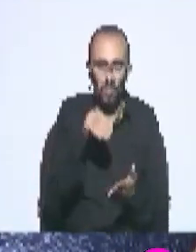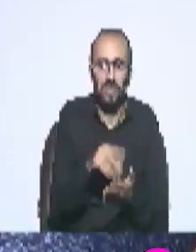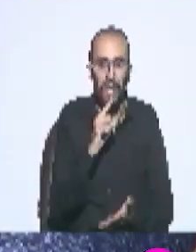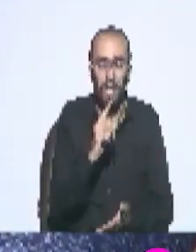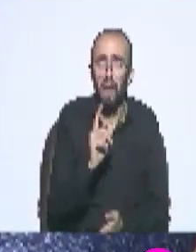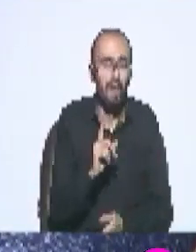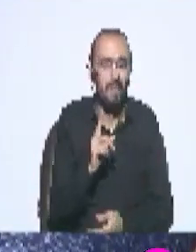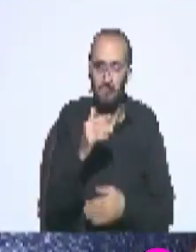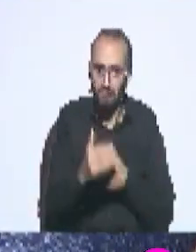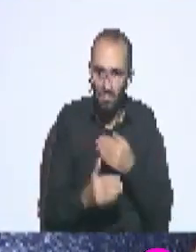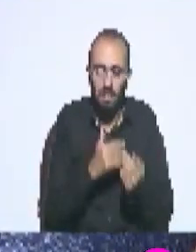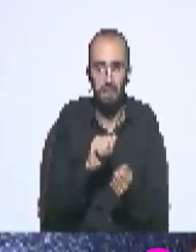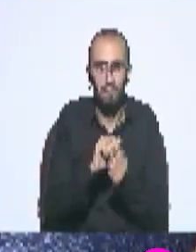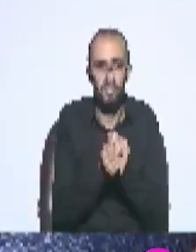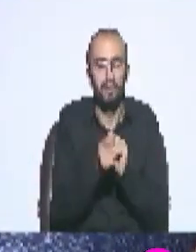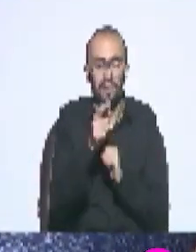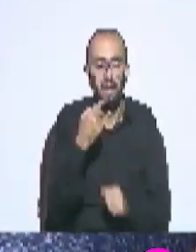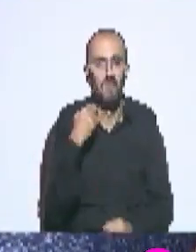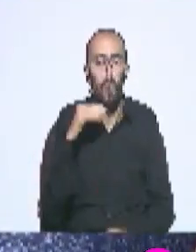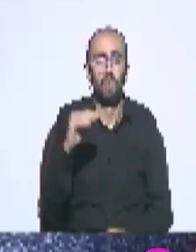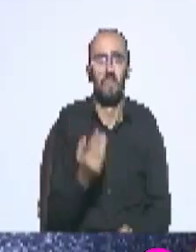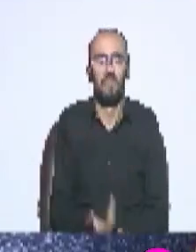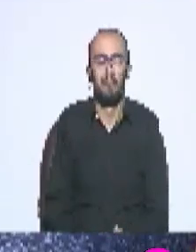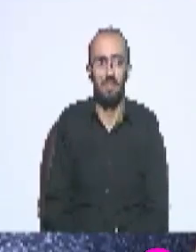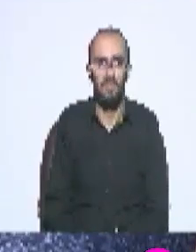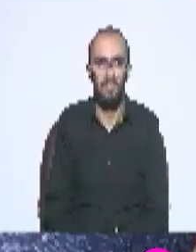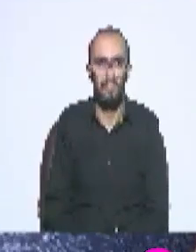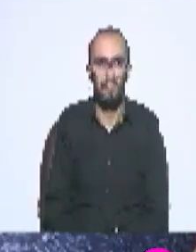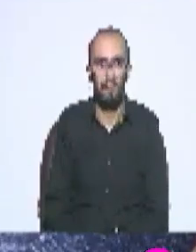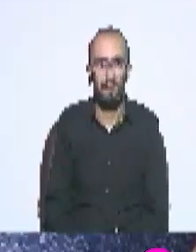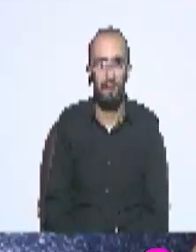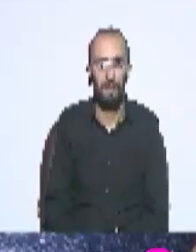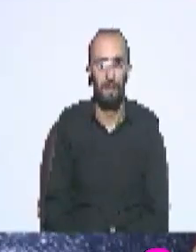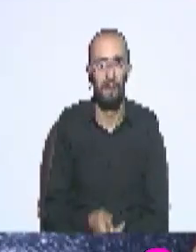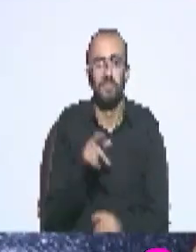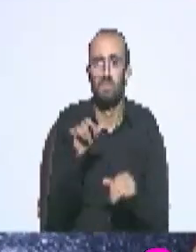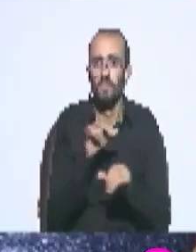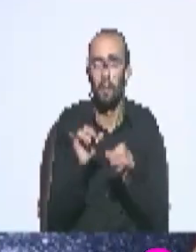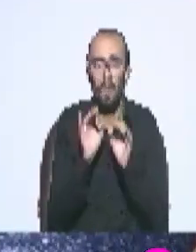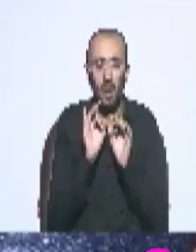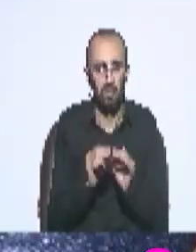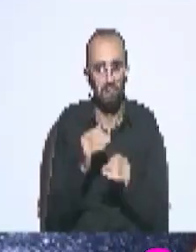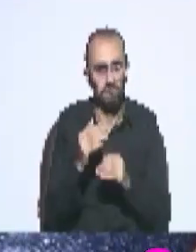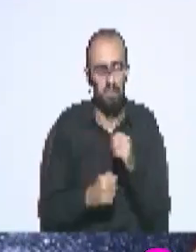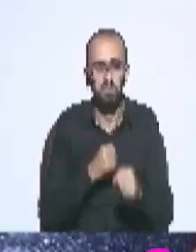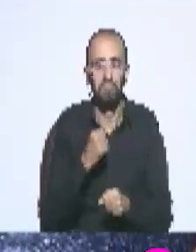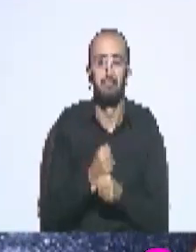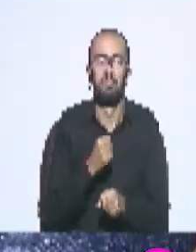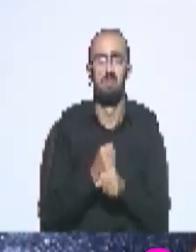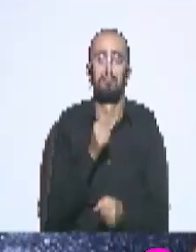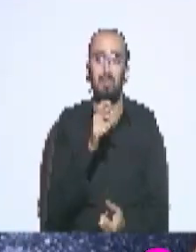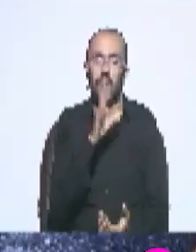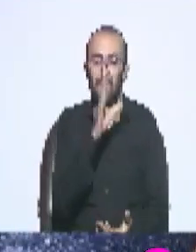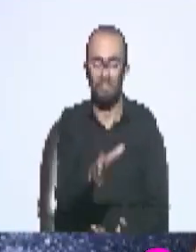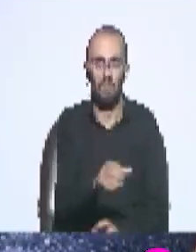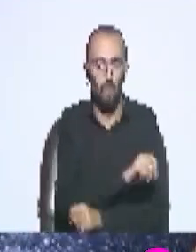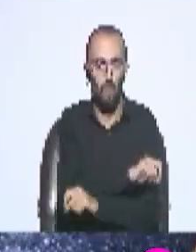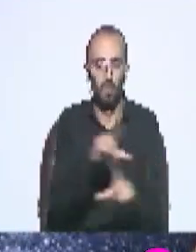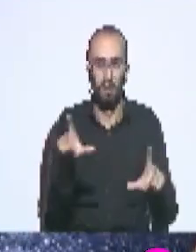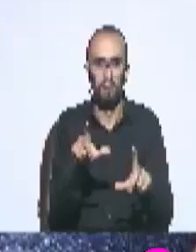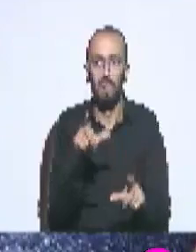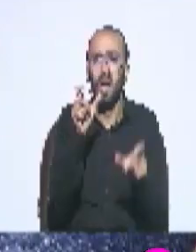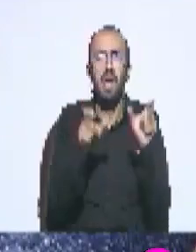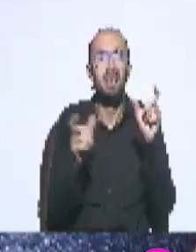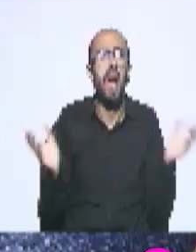السنه انت هتبقى فخور بيه صحيح فوي دي حاجات مهمه وعمليه ودايركت ينفع ان اي حد